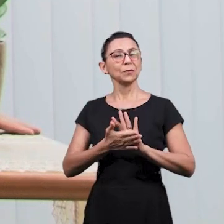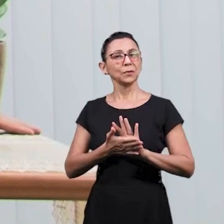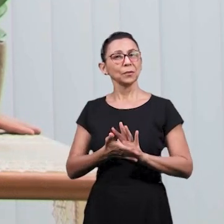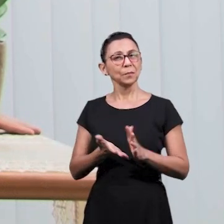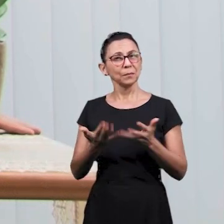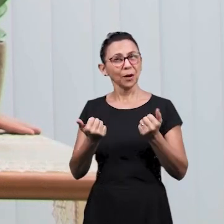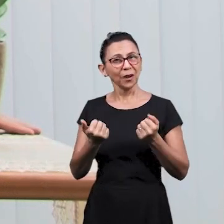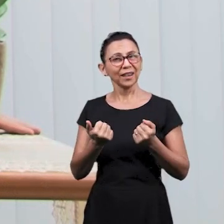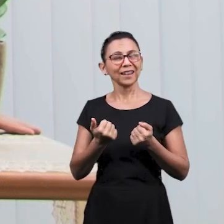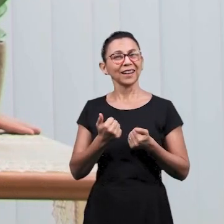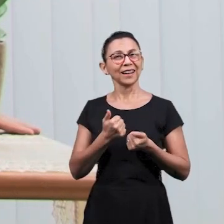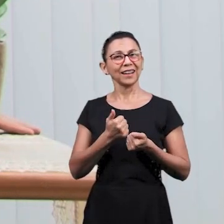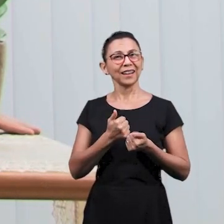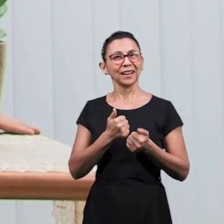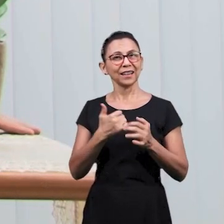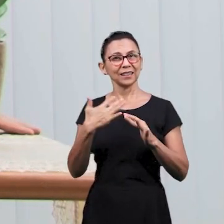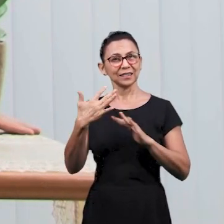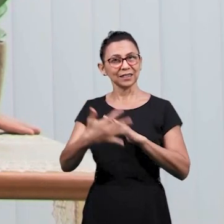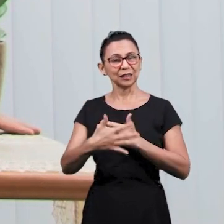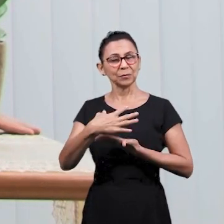споем еще один псалом.